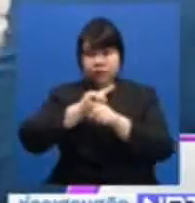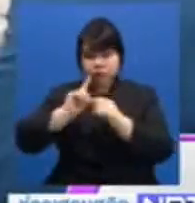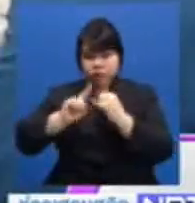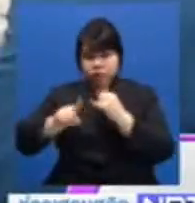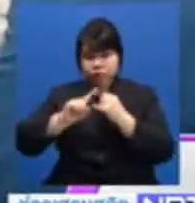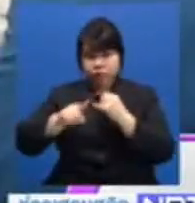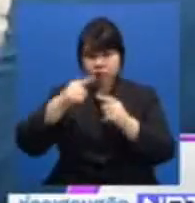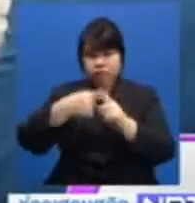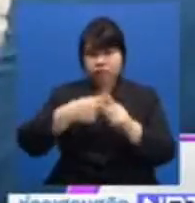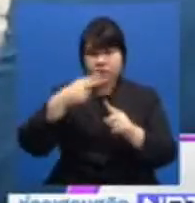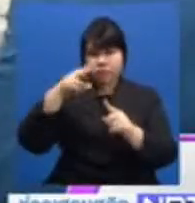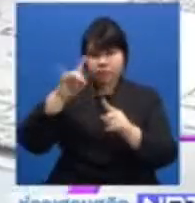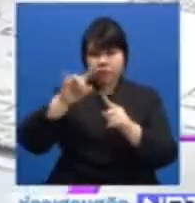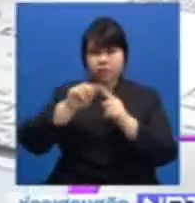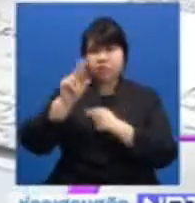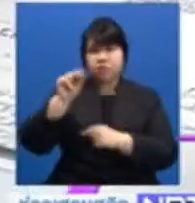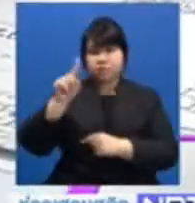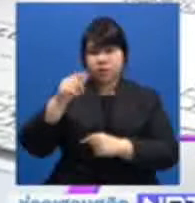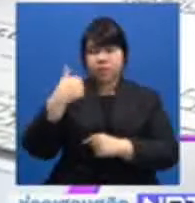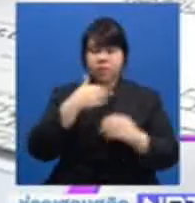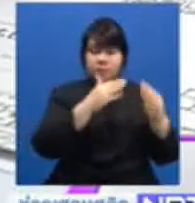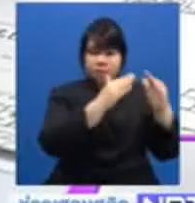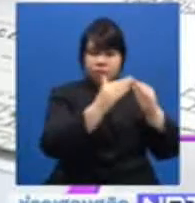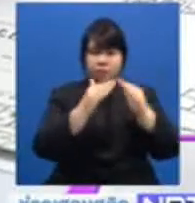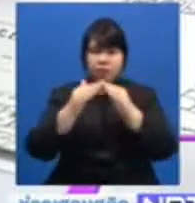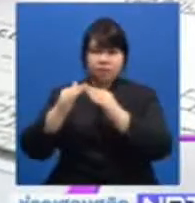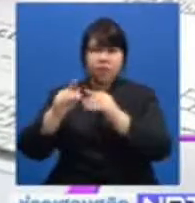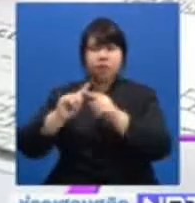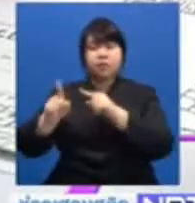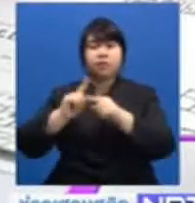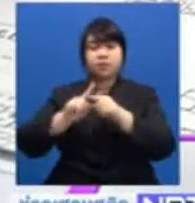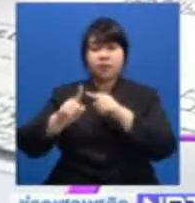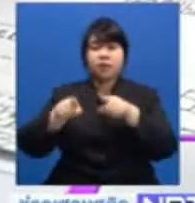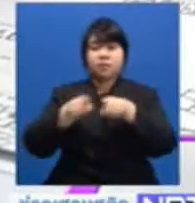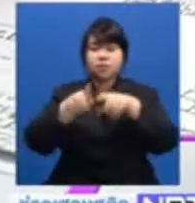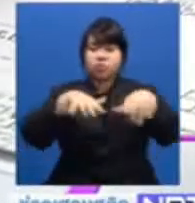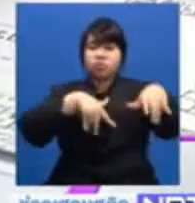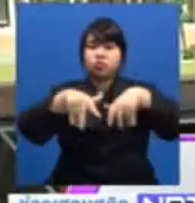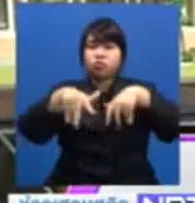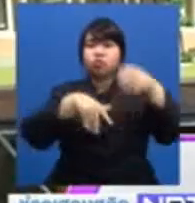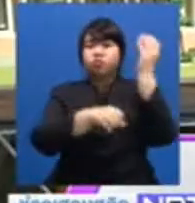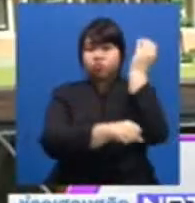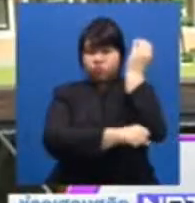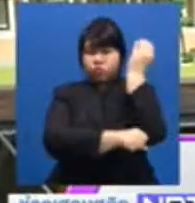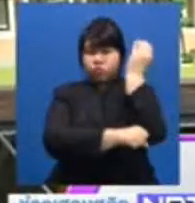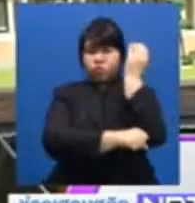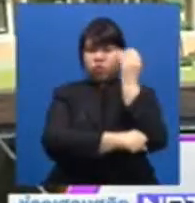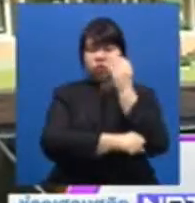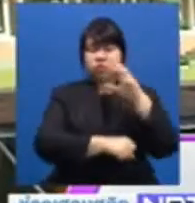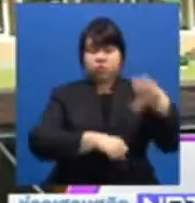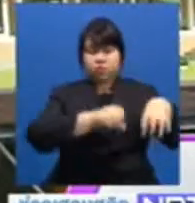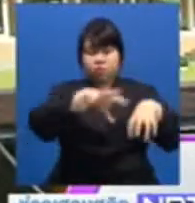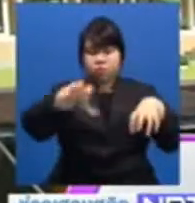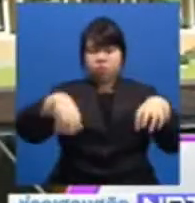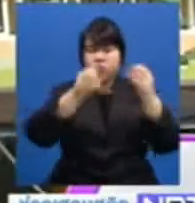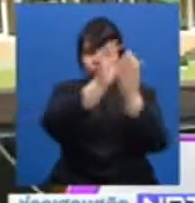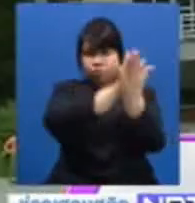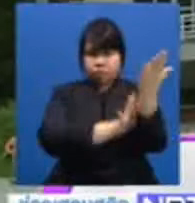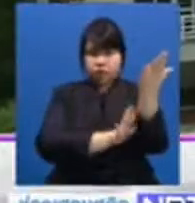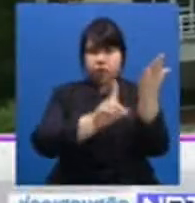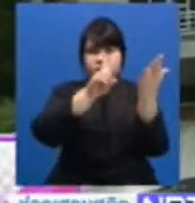สิงหาคมมีที่อยู่อาศัยโครงการบ้านเอื้ออาทรและโครงการเคหะชุมชนรวม 108โครงการทั่วประเทศ